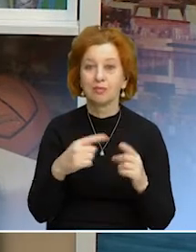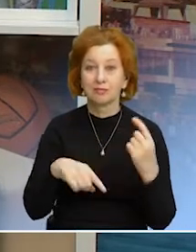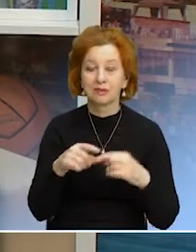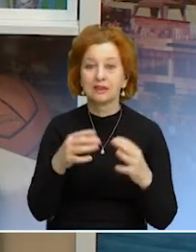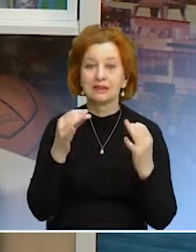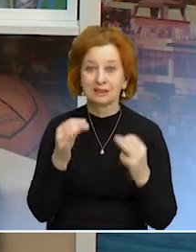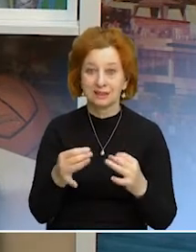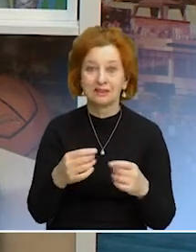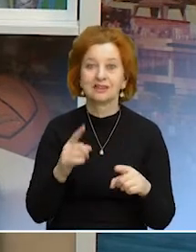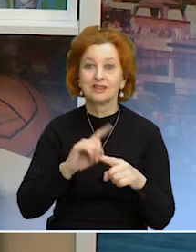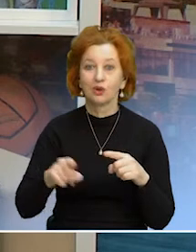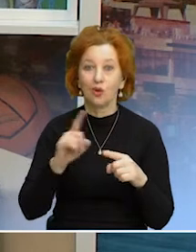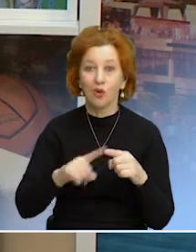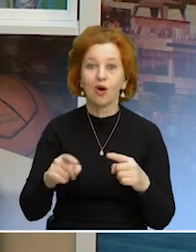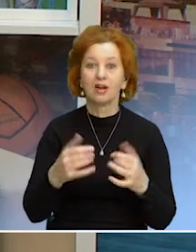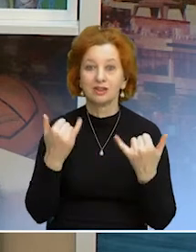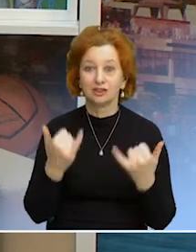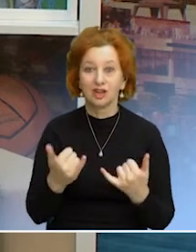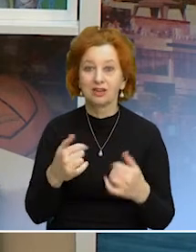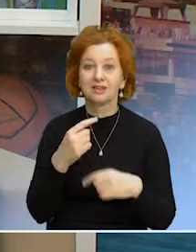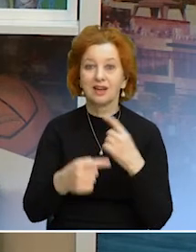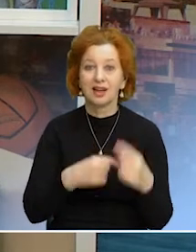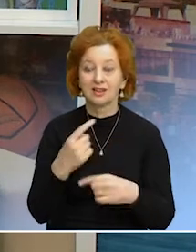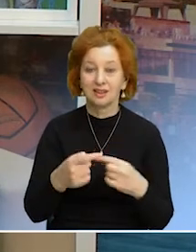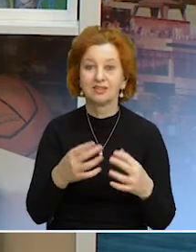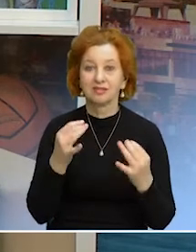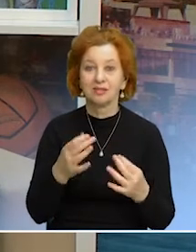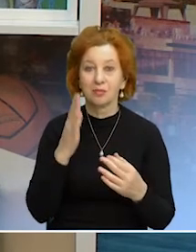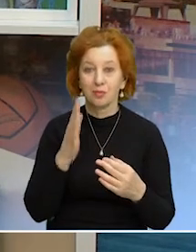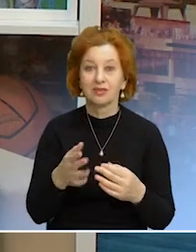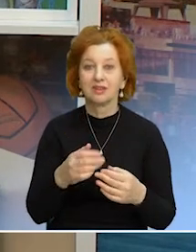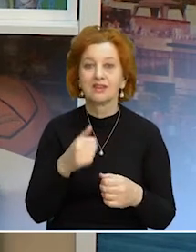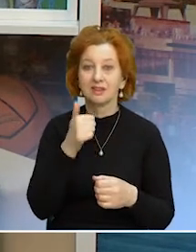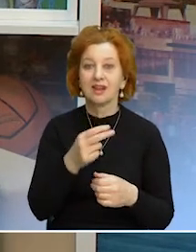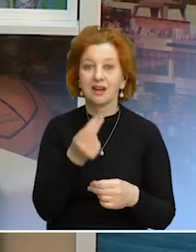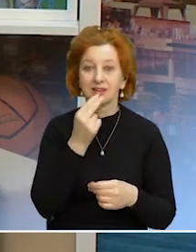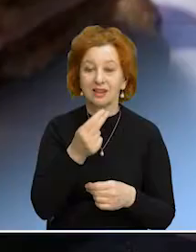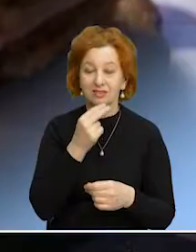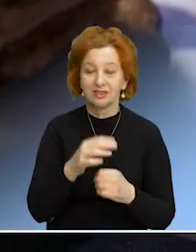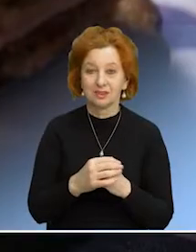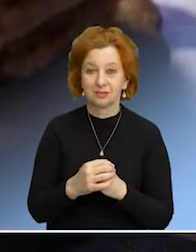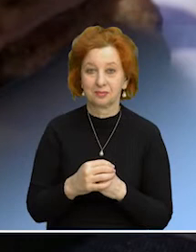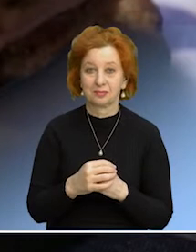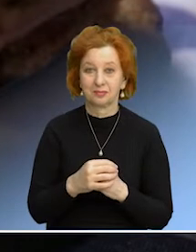срок, тоже поговорим. В общем, друзья, это совсем скоро. Ну а сейчас традиционно приглашаем вас всех на завтрак.